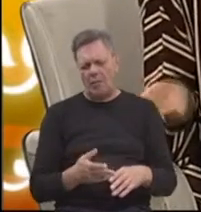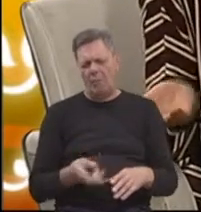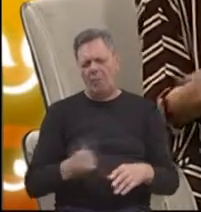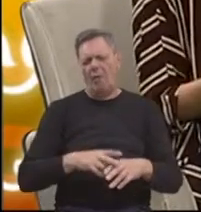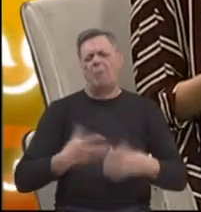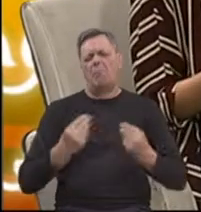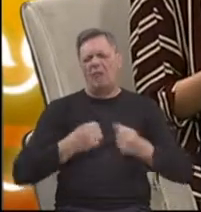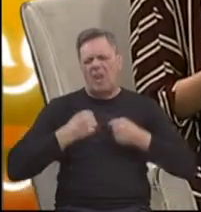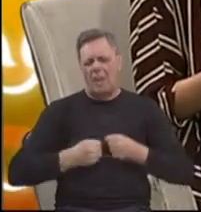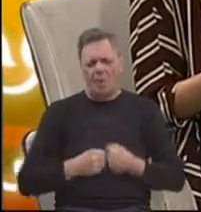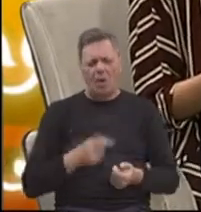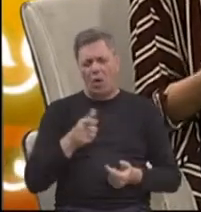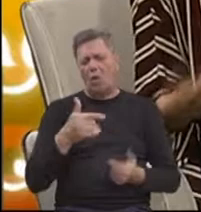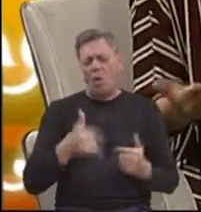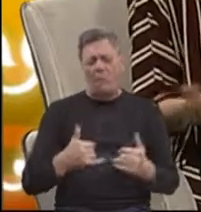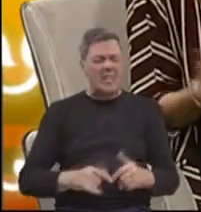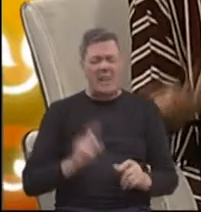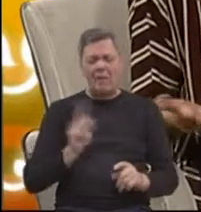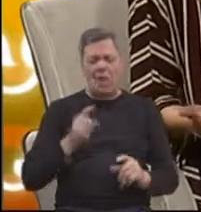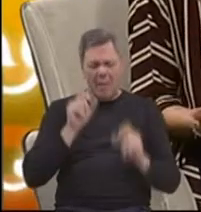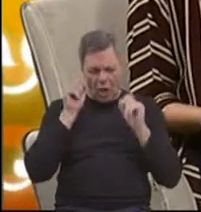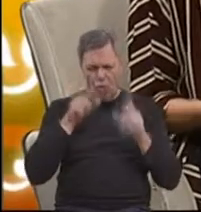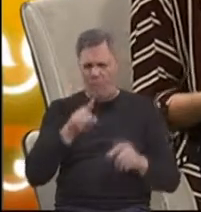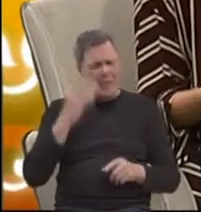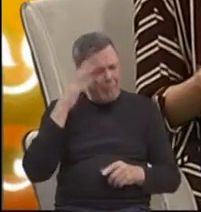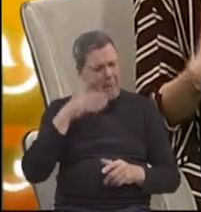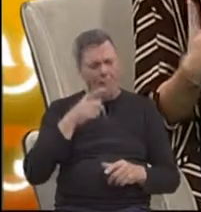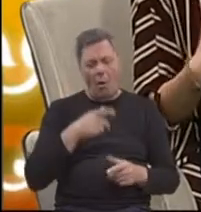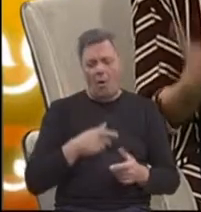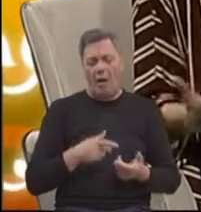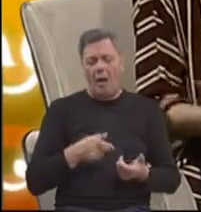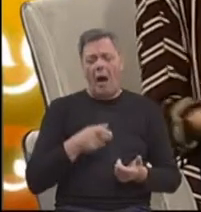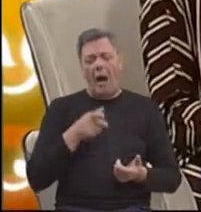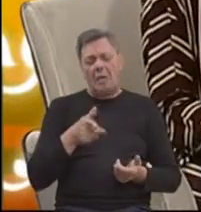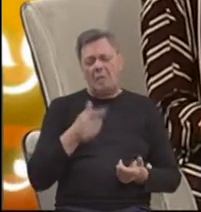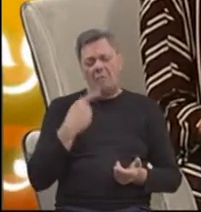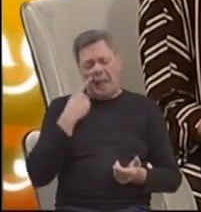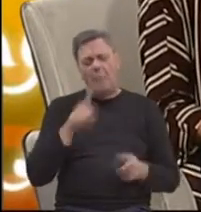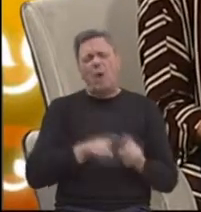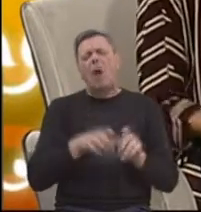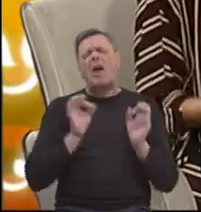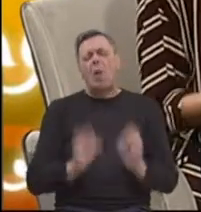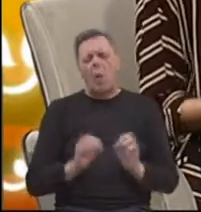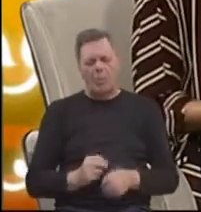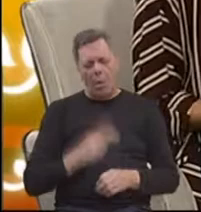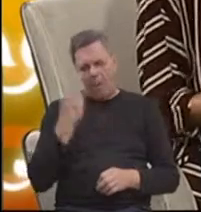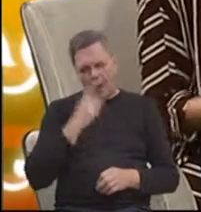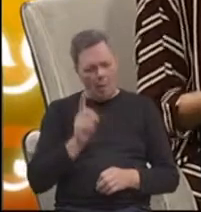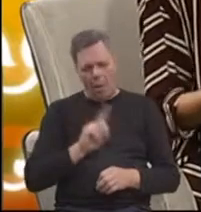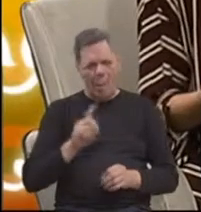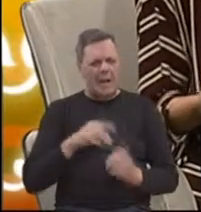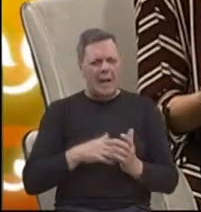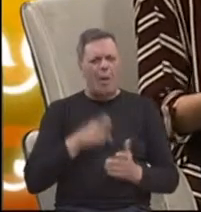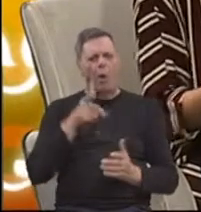prekomjernu tjelesnu masu, da nam to više nije čudno, ne brinemo se oko toga. Jednostavno je to nešto što je normalno. Naravno da ne treba oko